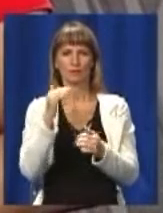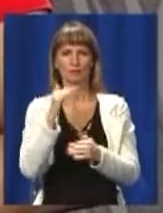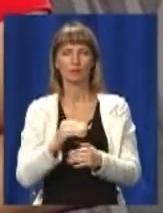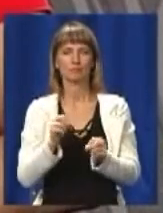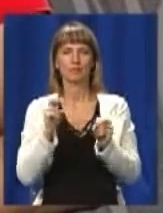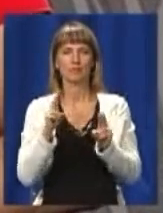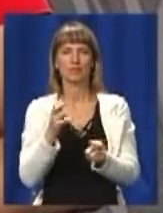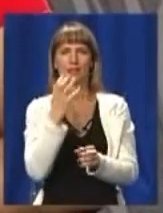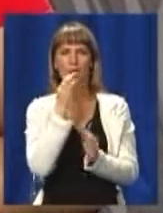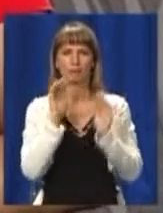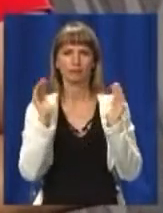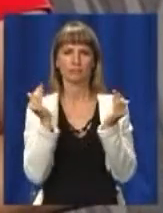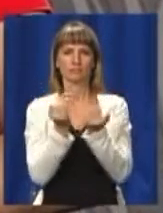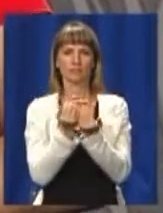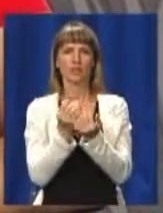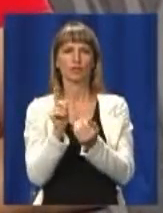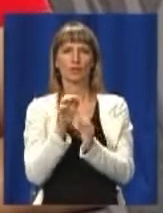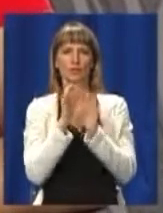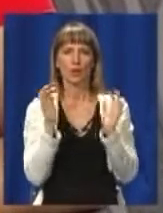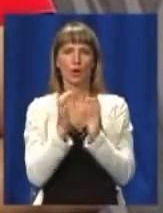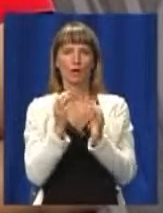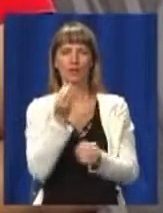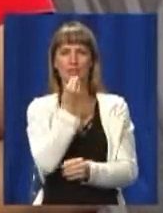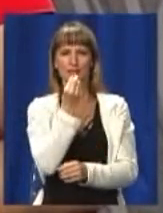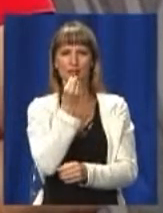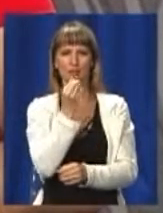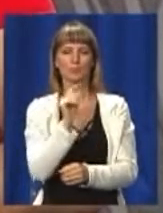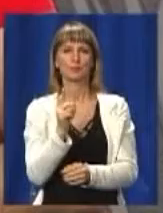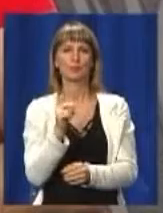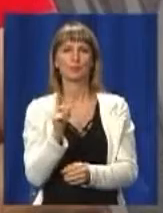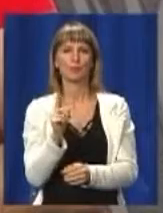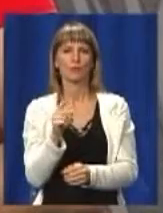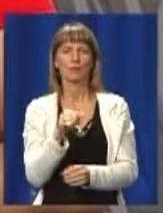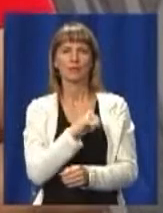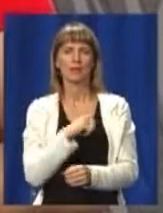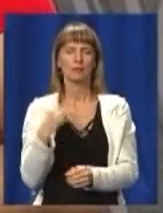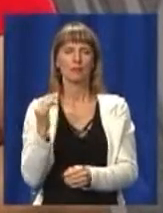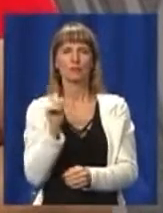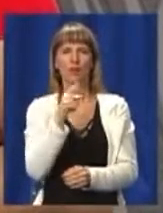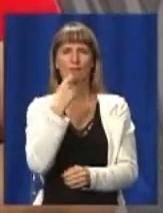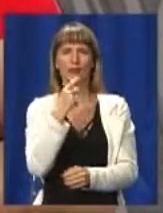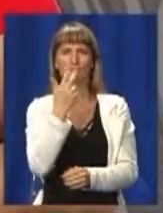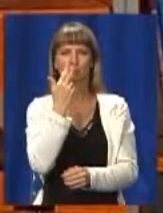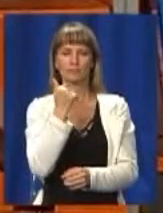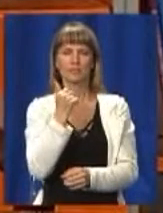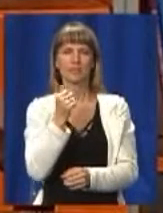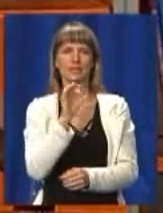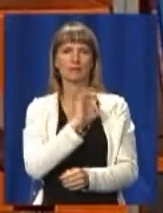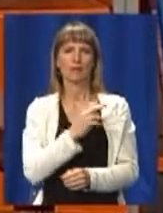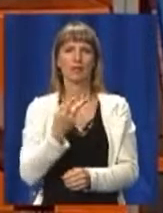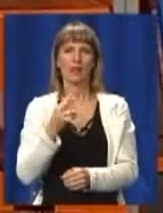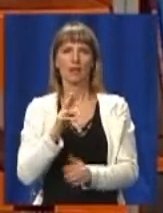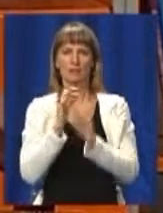теплоізольованій камері, зазвичай застосовується для зберігання їжі. Чомусь от саме найцікавіше, що кажуть, зазвичай використовується